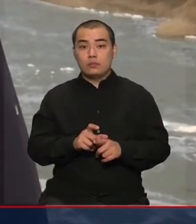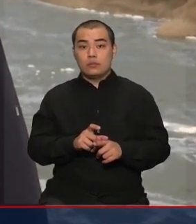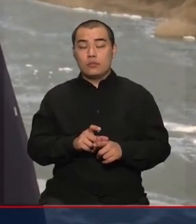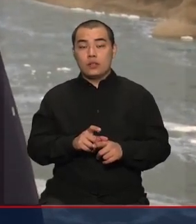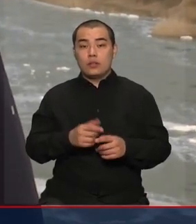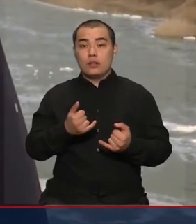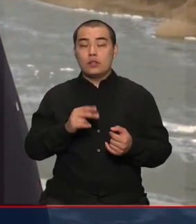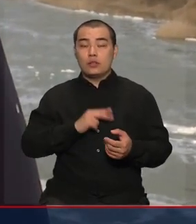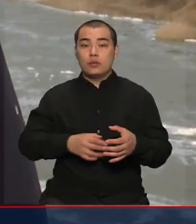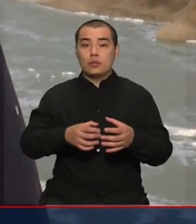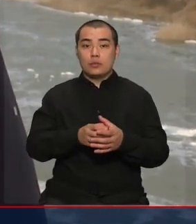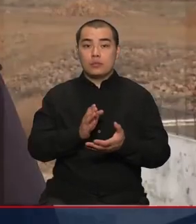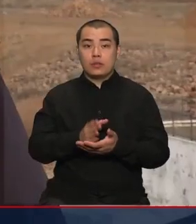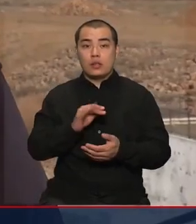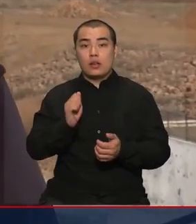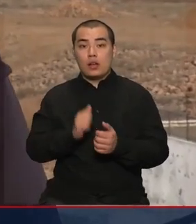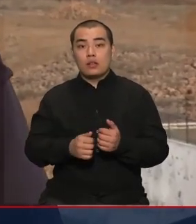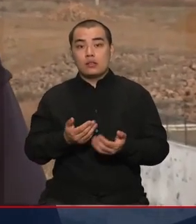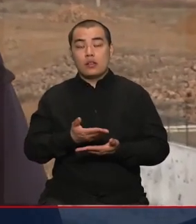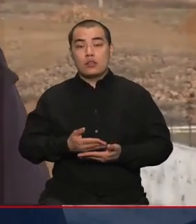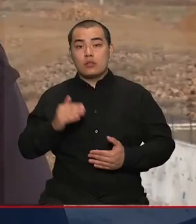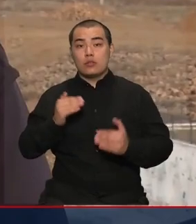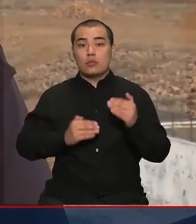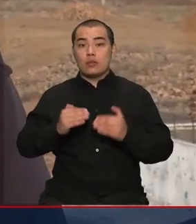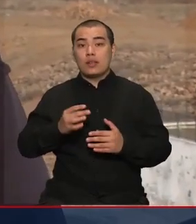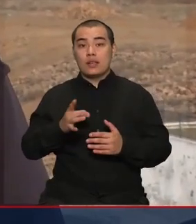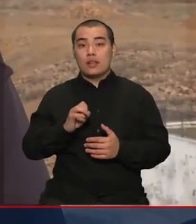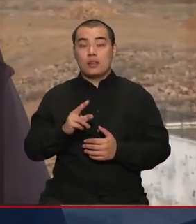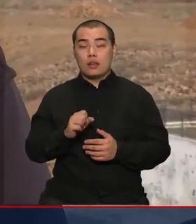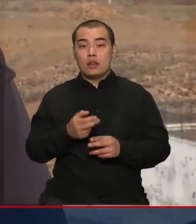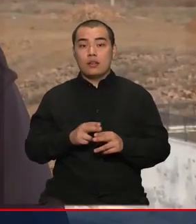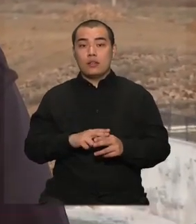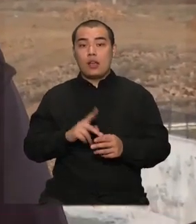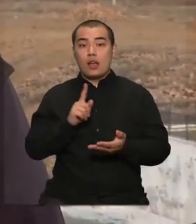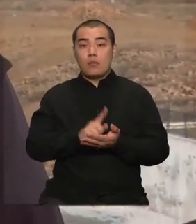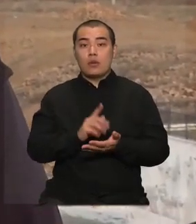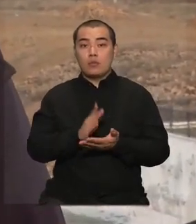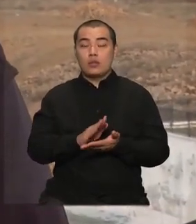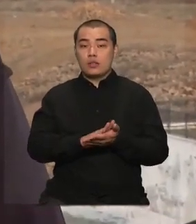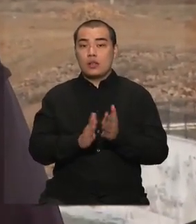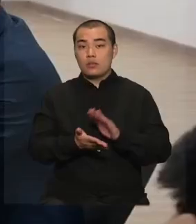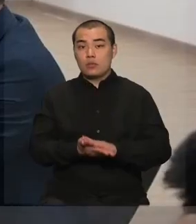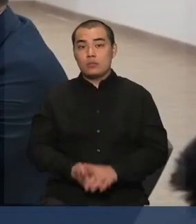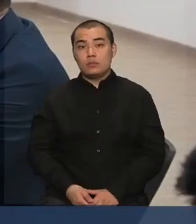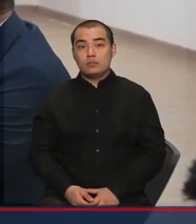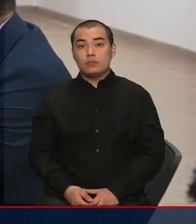оперативном режиме работаем, и каждое наше регулирование реки мы обязательно согласовываем.